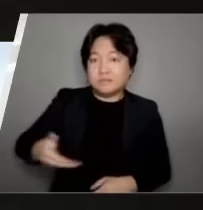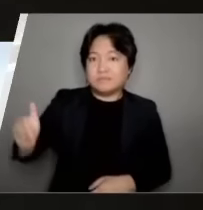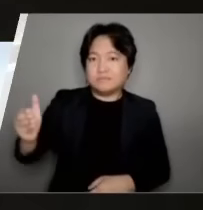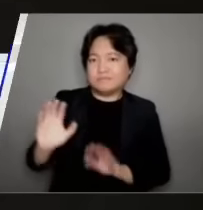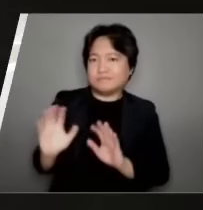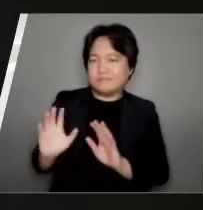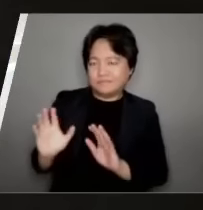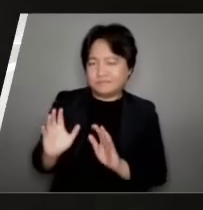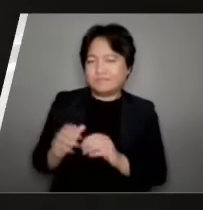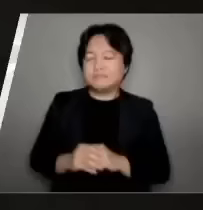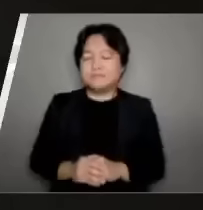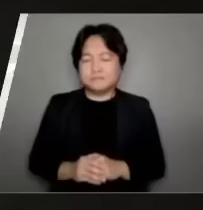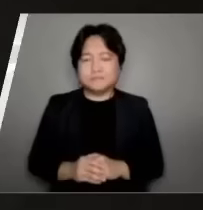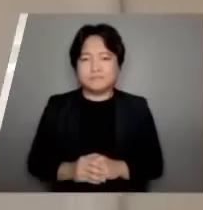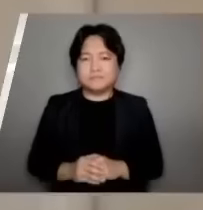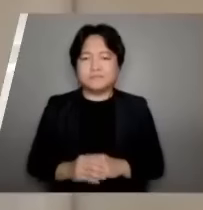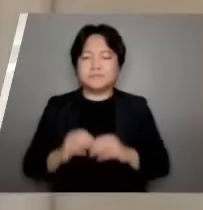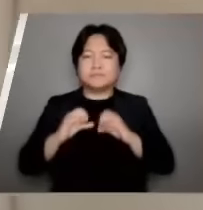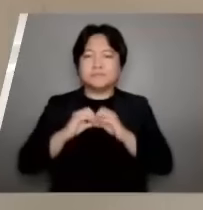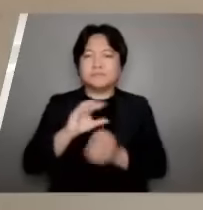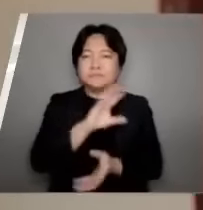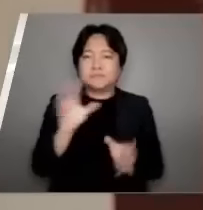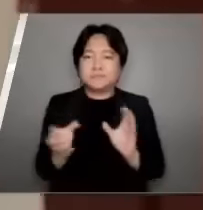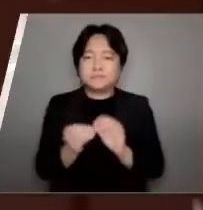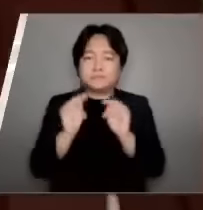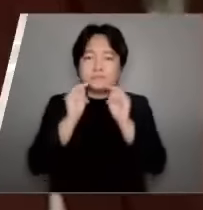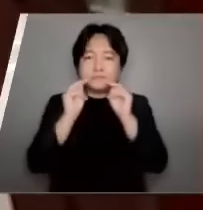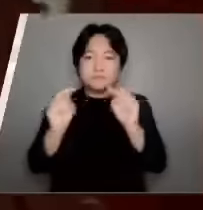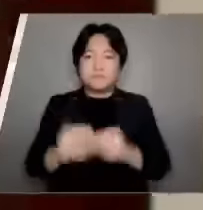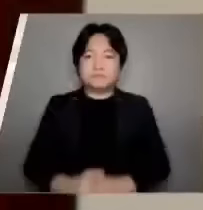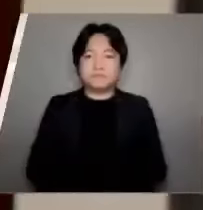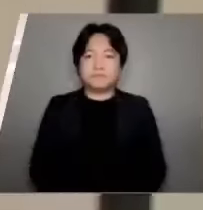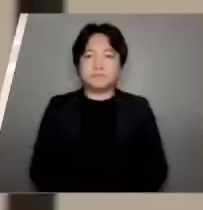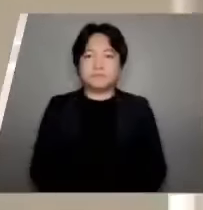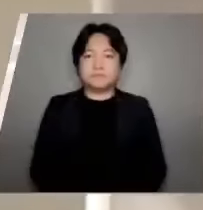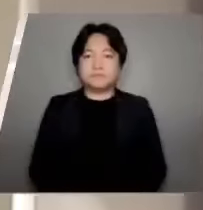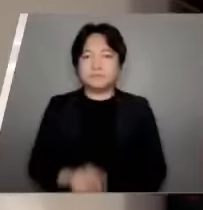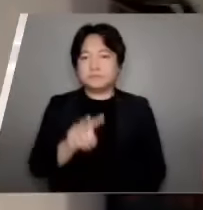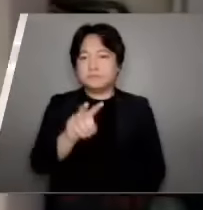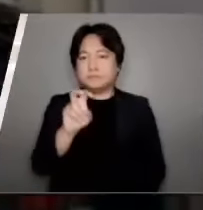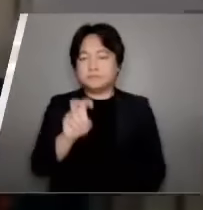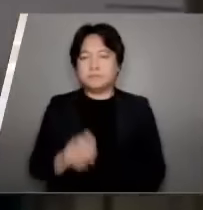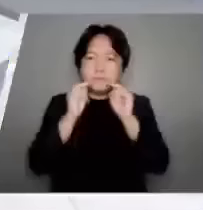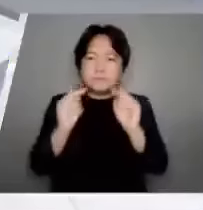sa GMA Integrated News, ako po si JP Soriano, ang inyong saksi.